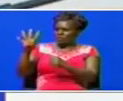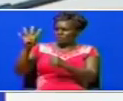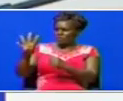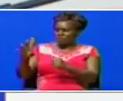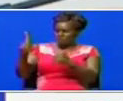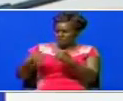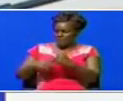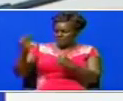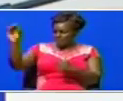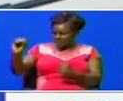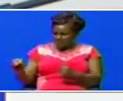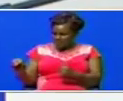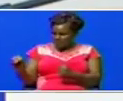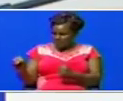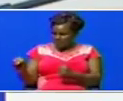11.46%.